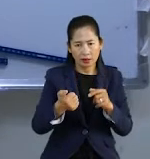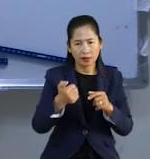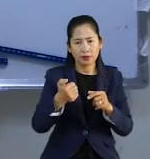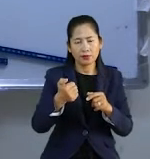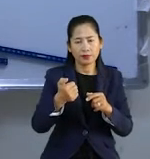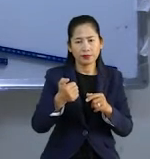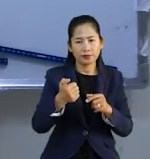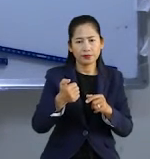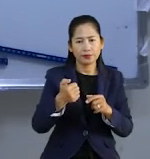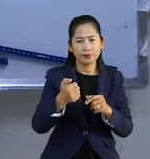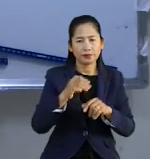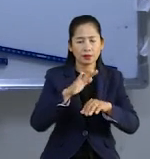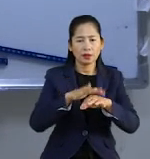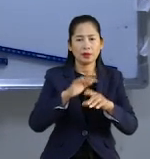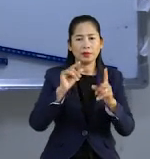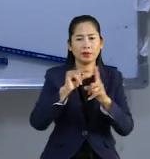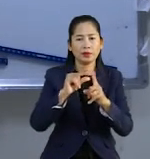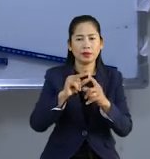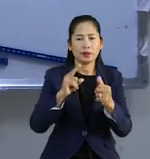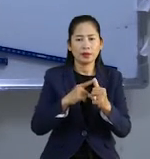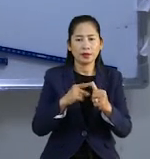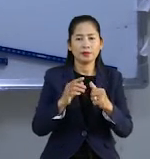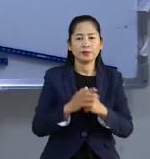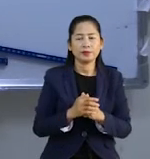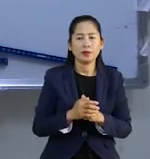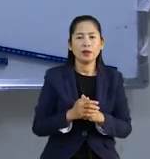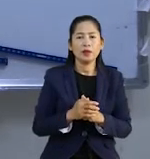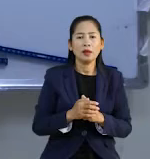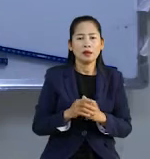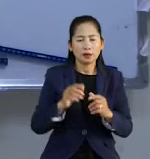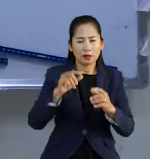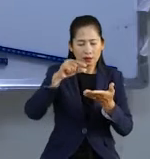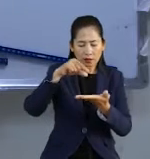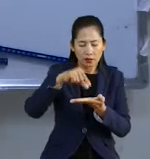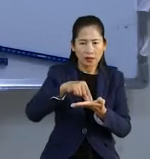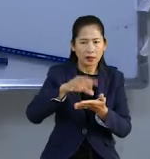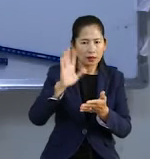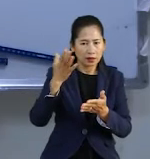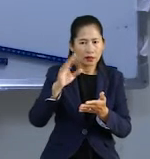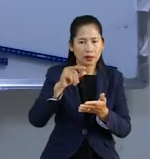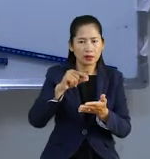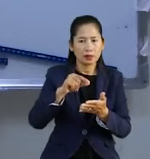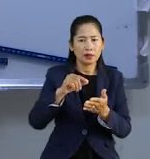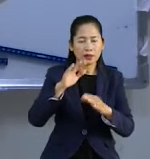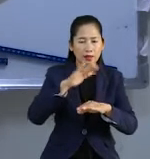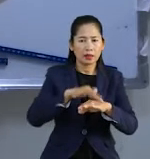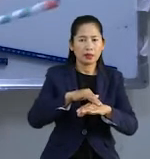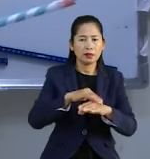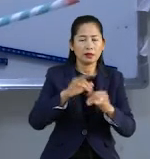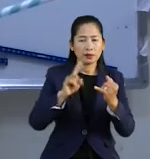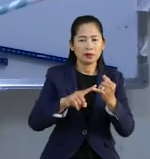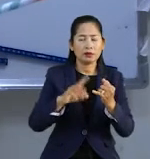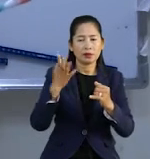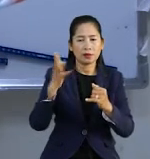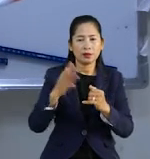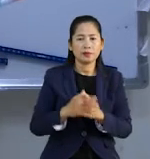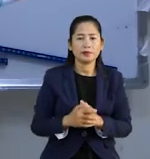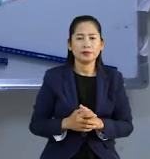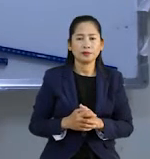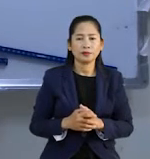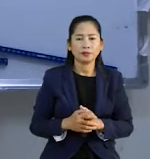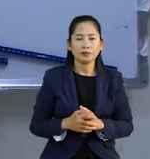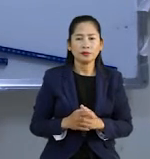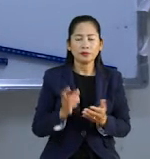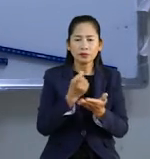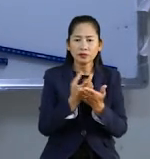เลื้อในปีเลิฟจนจีเนะดามเจียงมันในจำกันดาลก็มันในจำปีเลิฟจนจีเนะจ้องเจียงได้บ